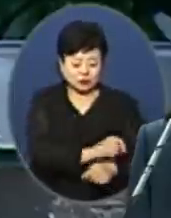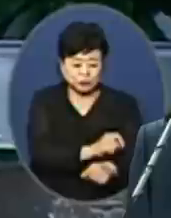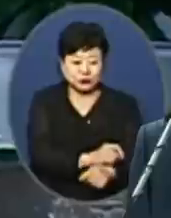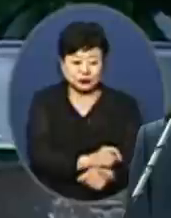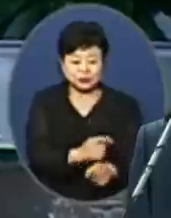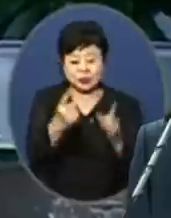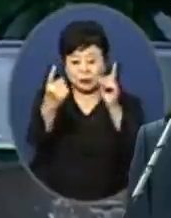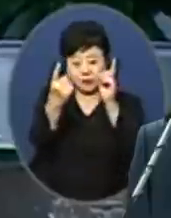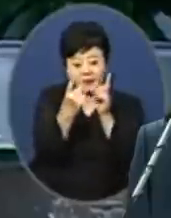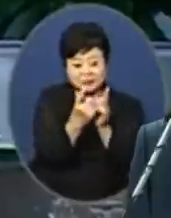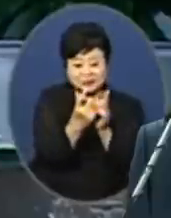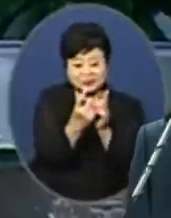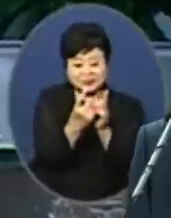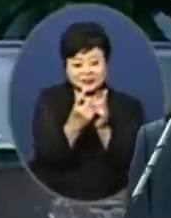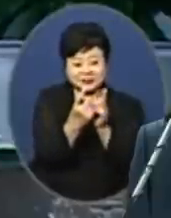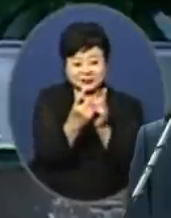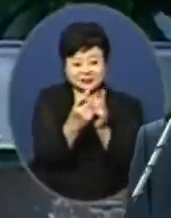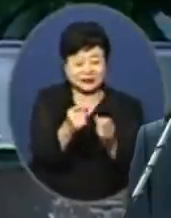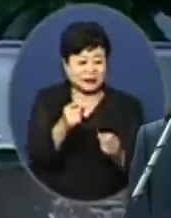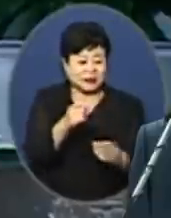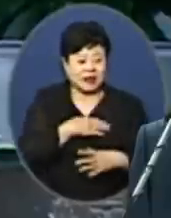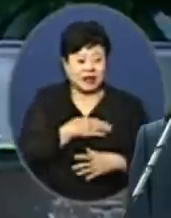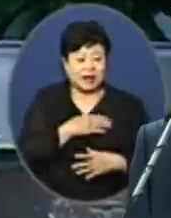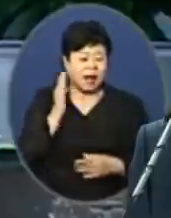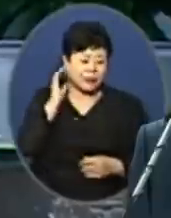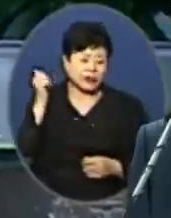들어왔어요. 아유 각하,